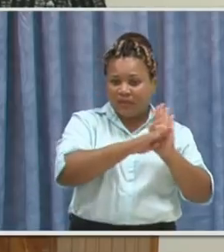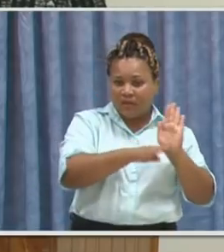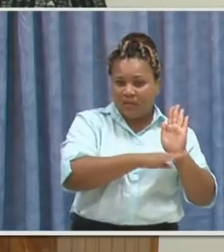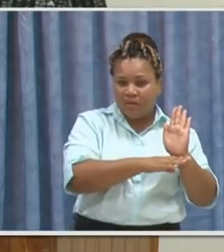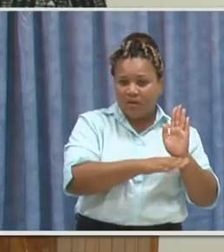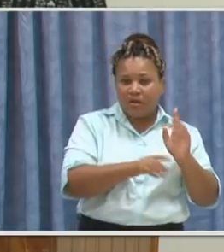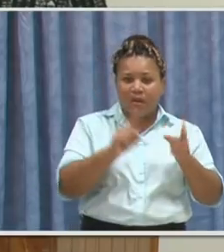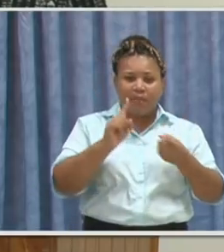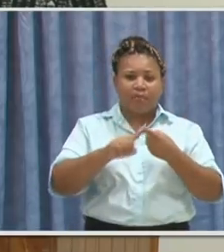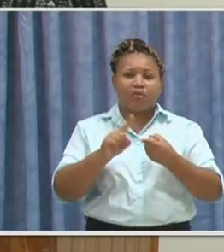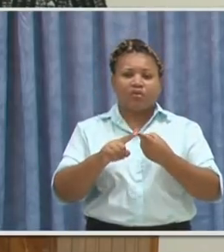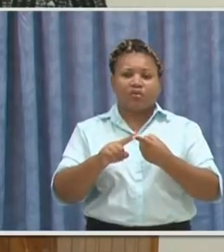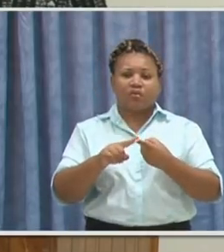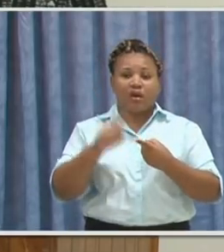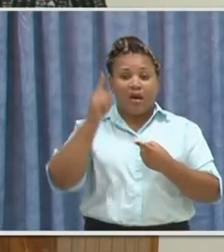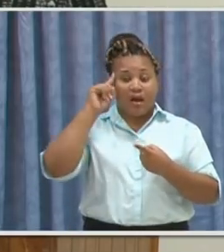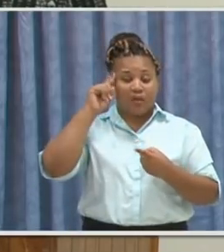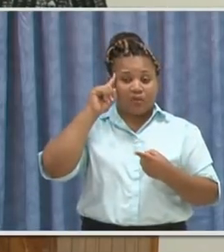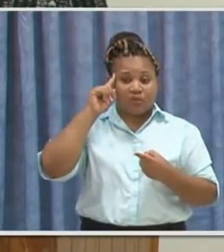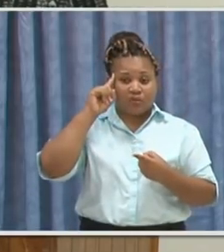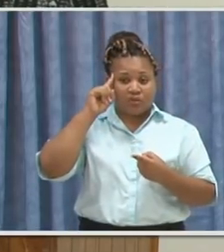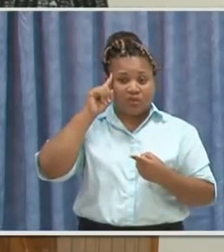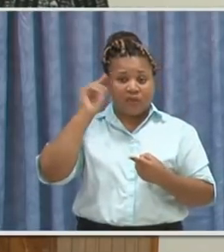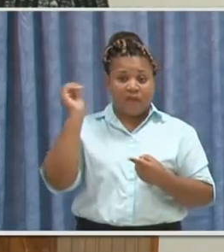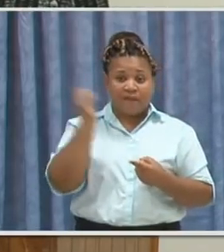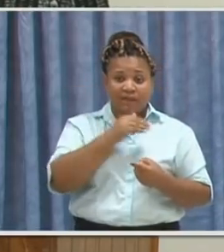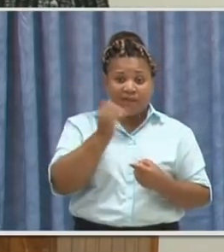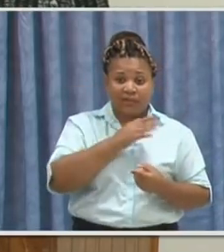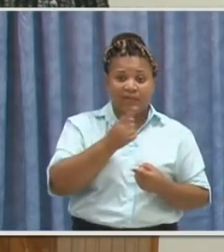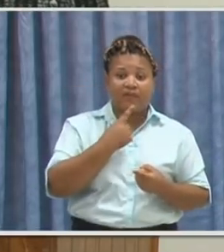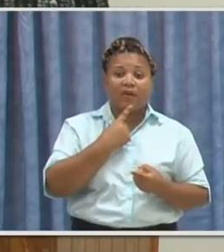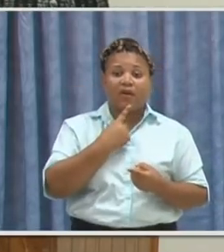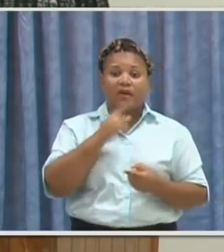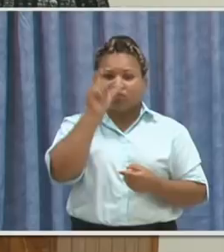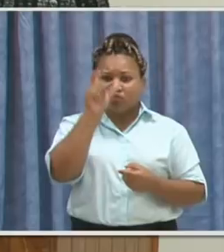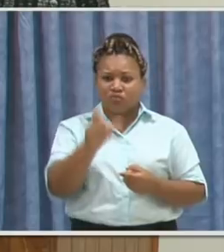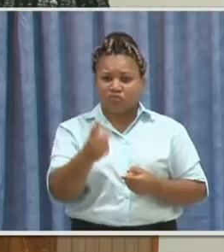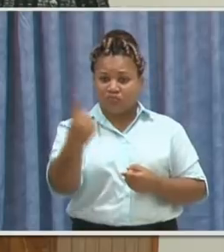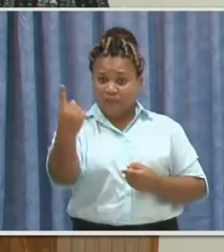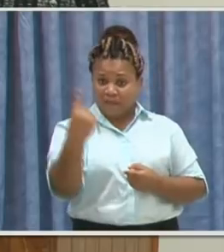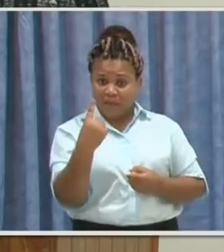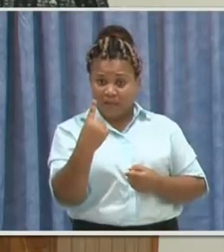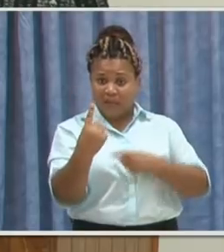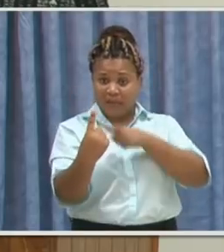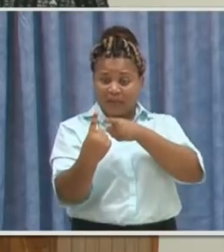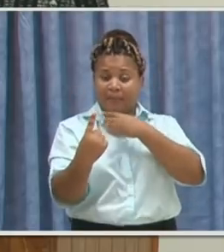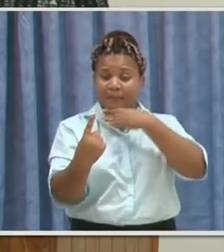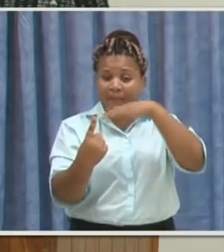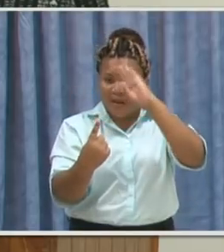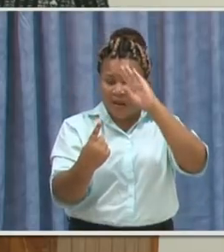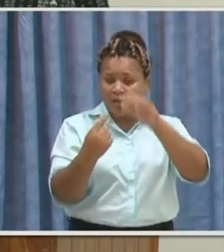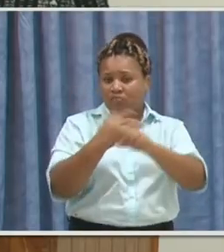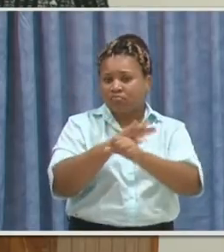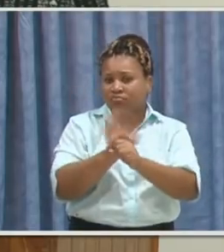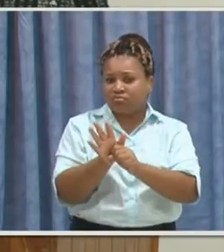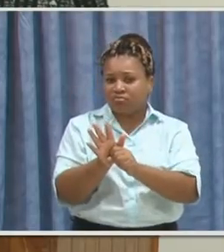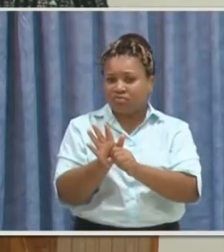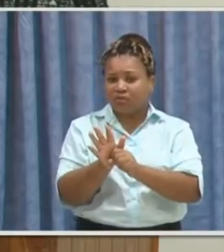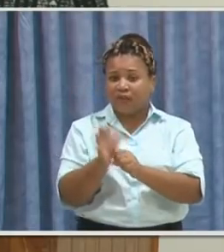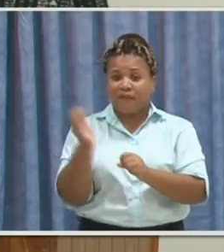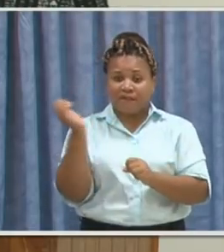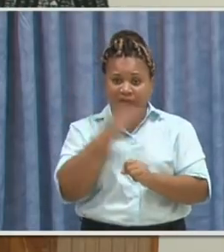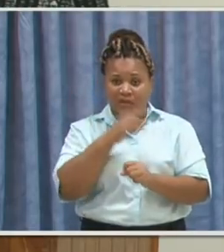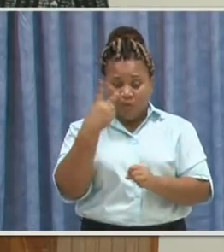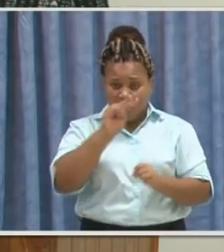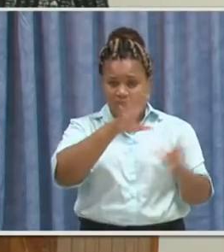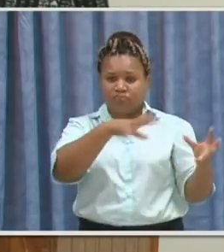bonnet. Deuxièmement, il faut protéger nos staff contre sa virus si y arrivait un